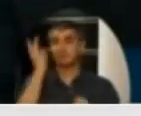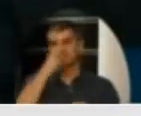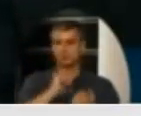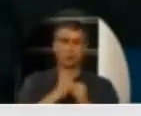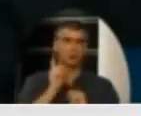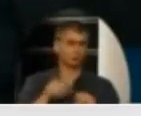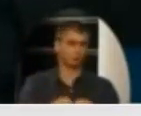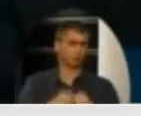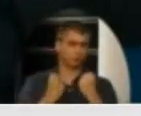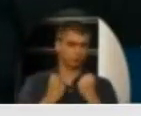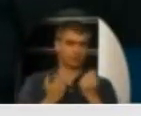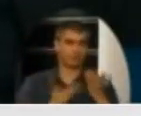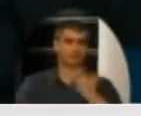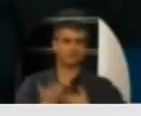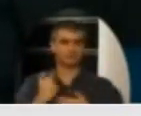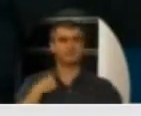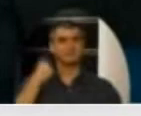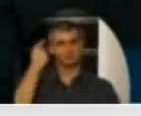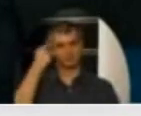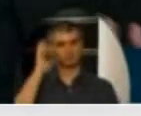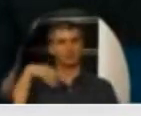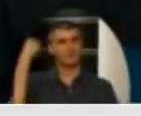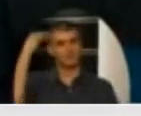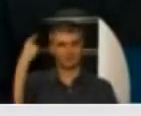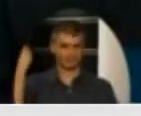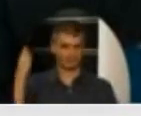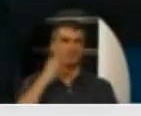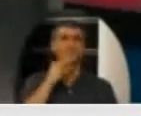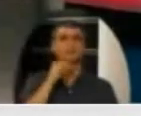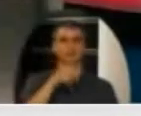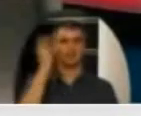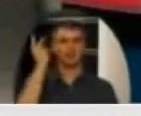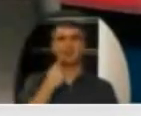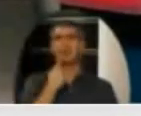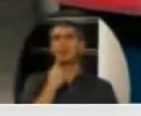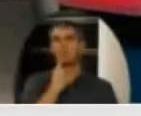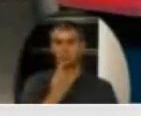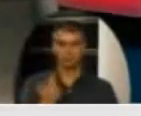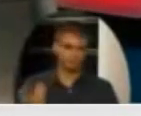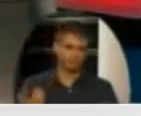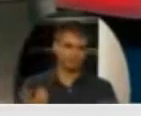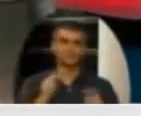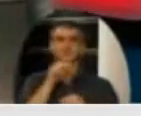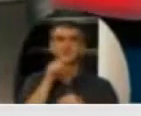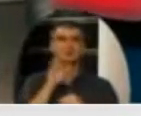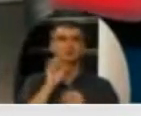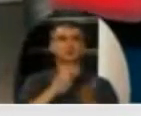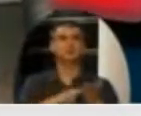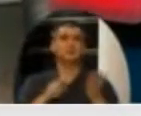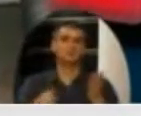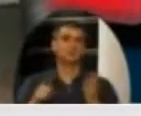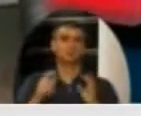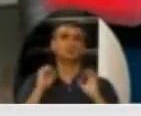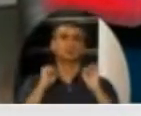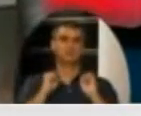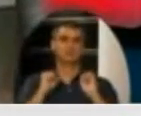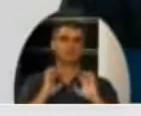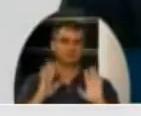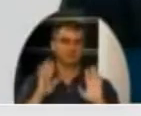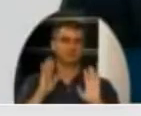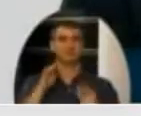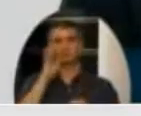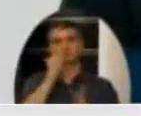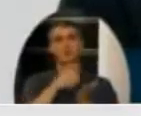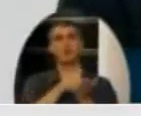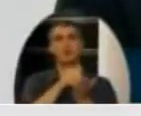כאן משבר בין היחסים, ונראה לי שגם ברשות הפלסטינאית וגם בישראל הבהירו להם, כמו שאת אומרת, שהעניין הזה של ההתפטרות הוא יציב דיו על מנת